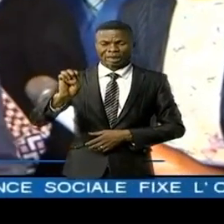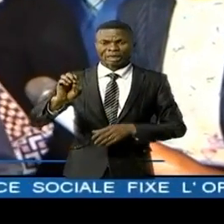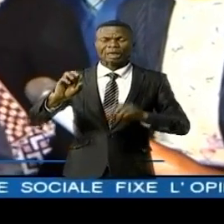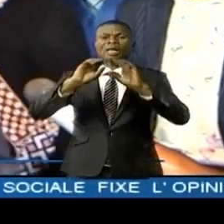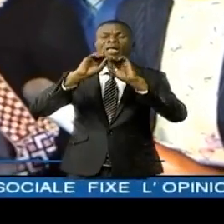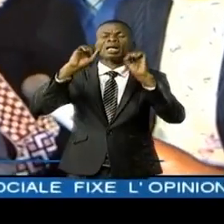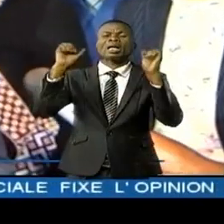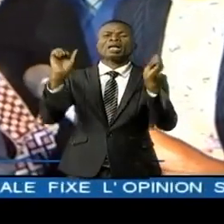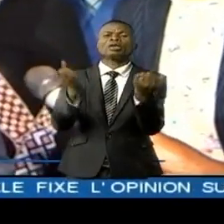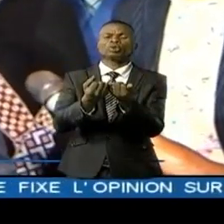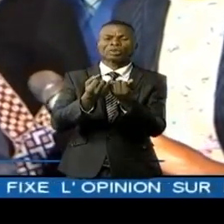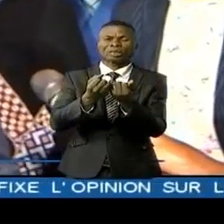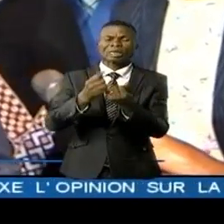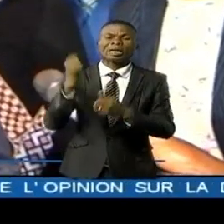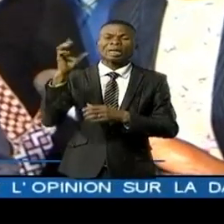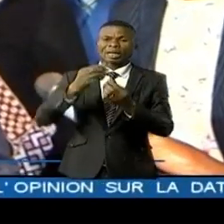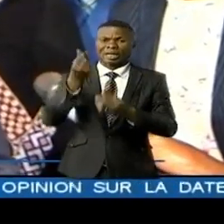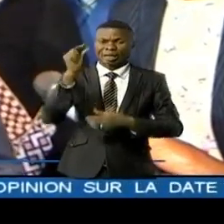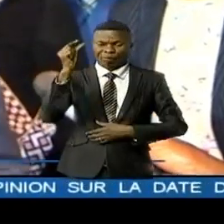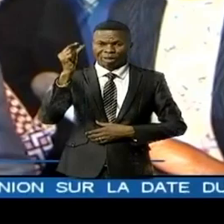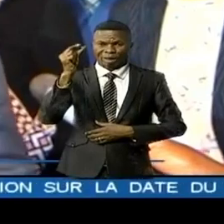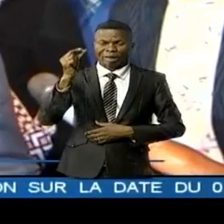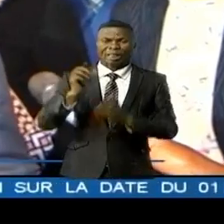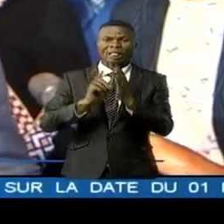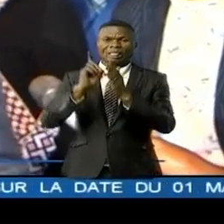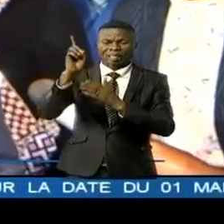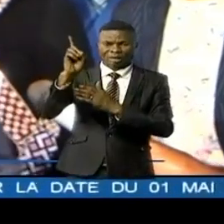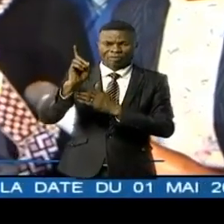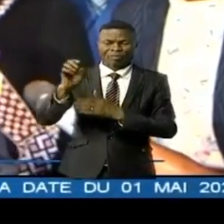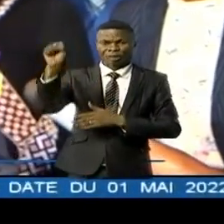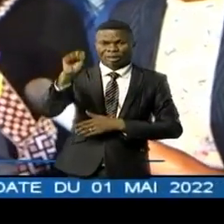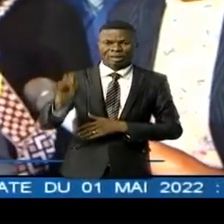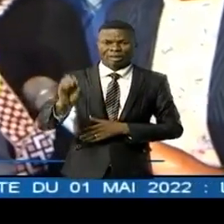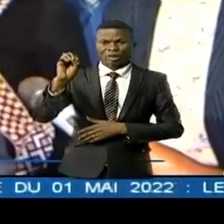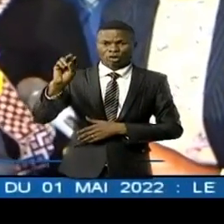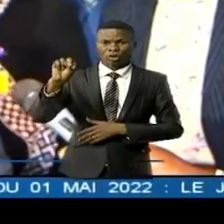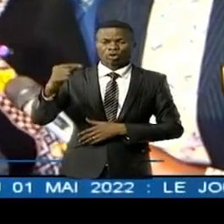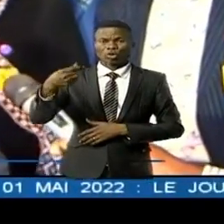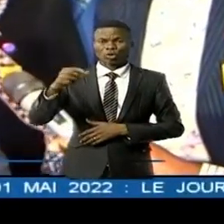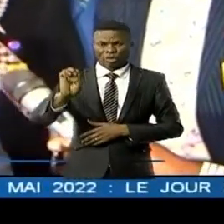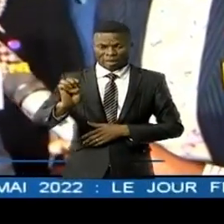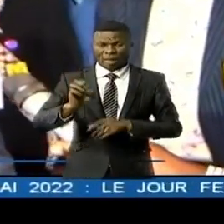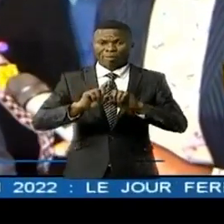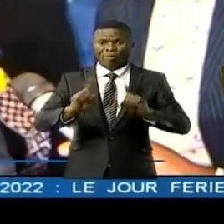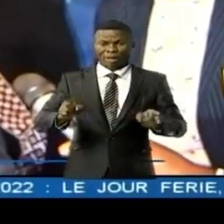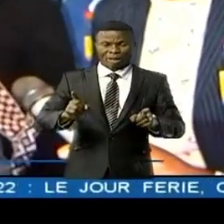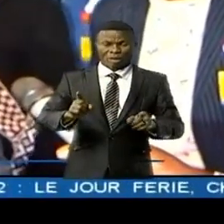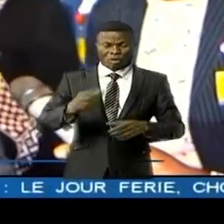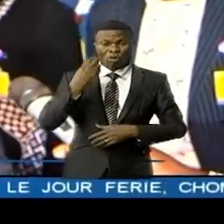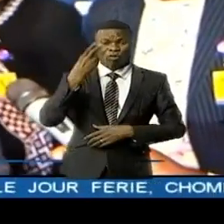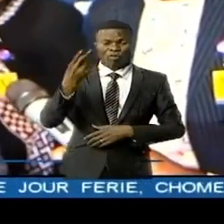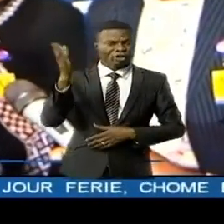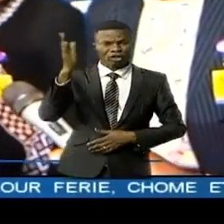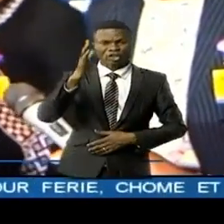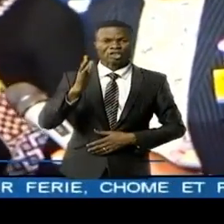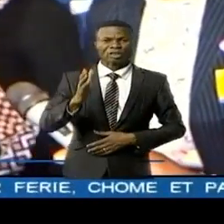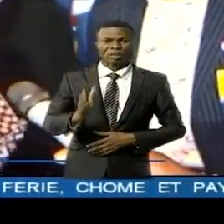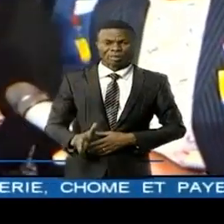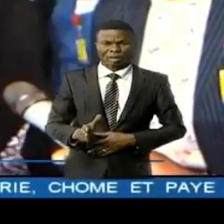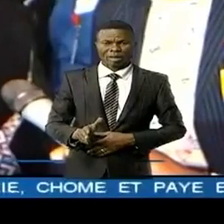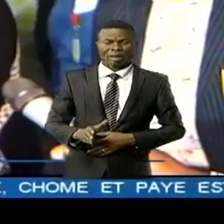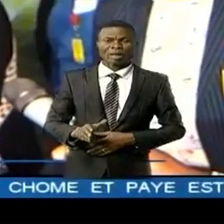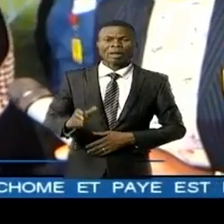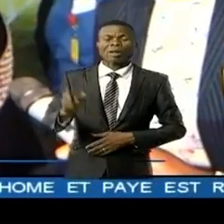Moutamba Dibo, qui était Songé aussi. Mais jamais nous avons vu un